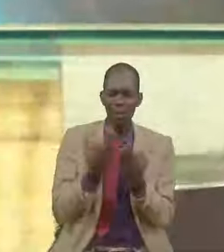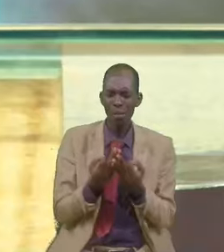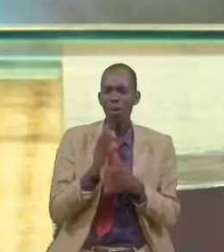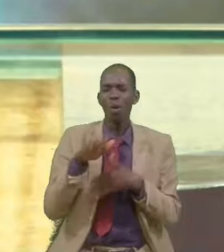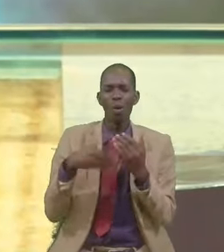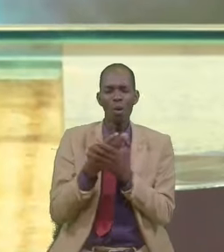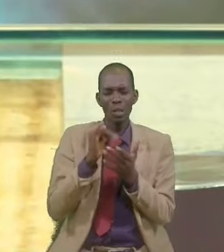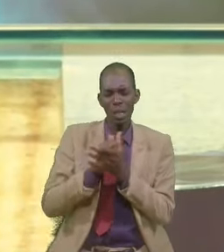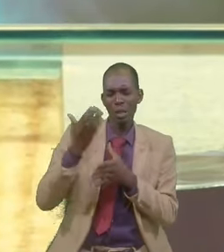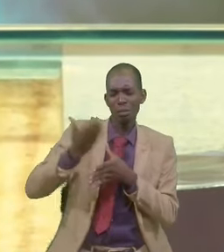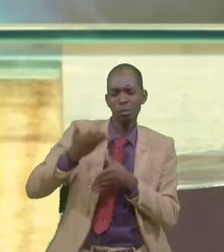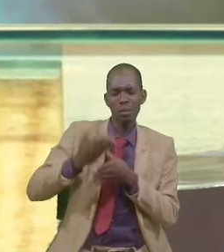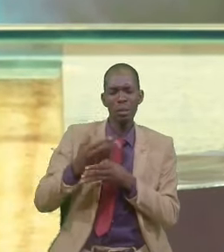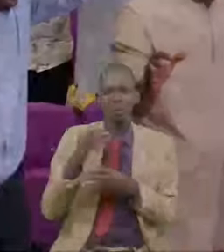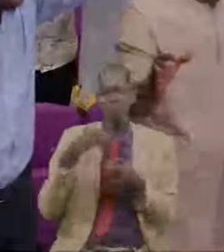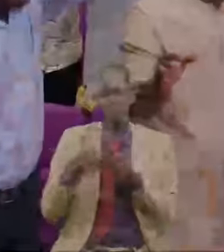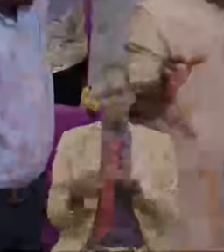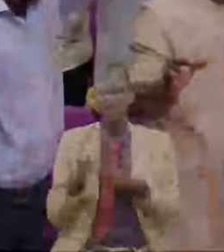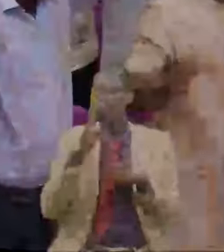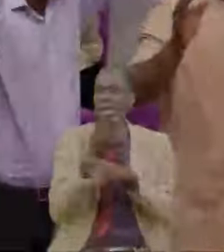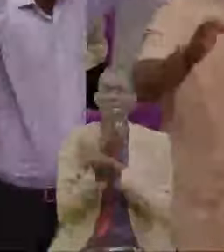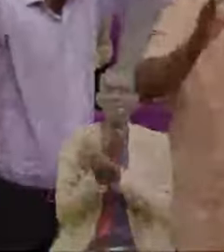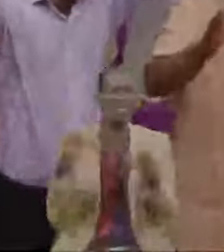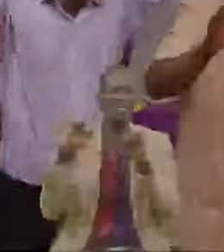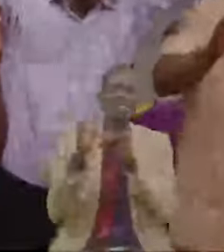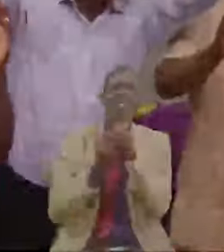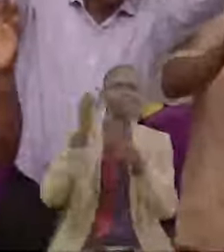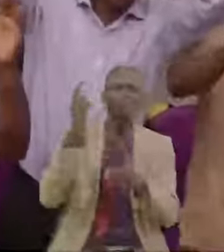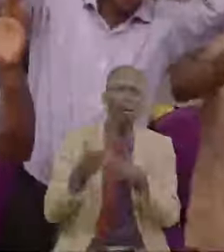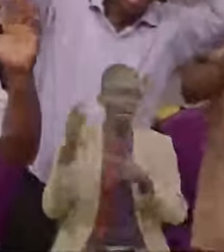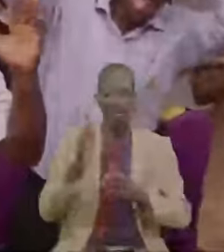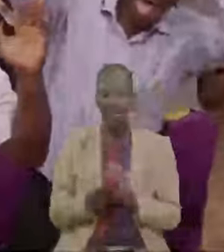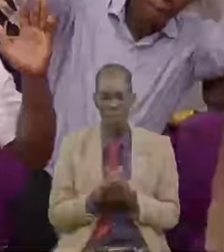problèmes psychologiques, soyez-en délivrés au nom de Jésus-Christ.